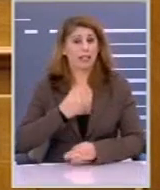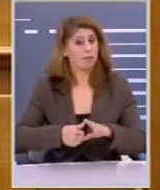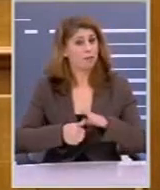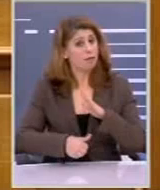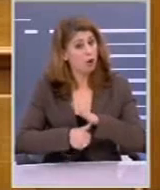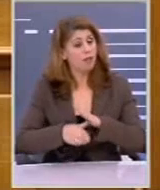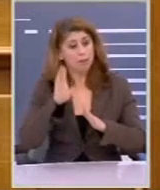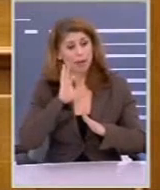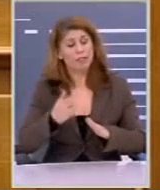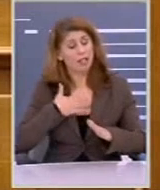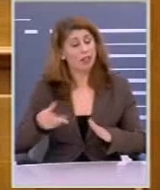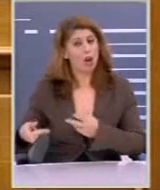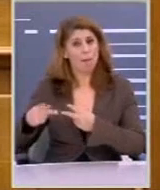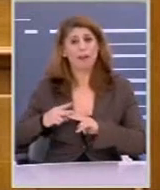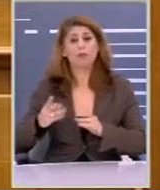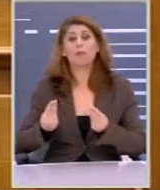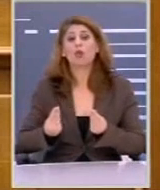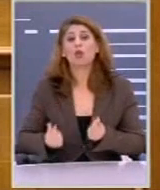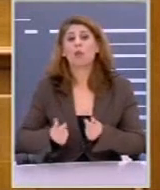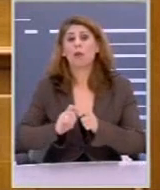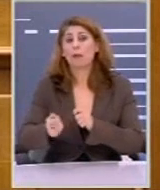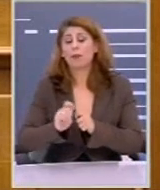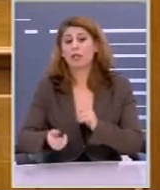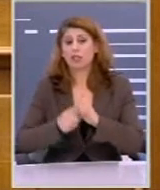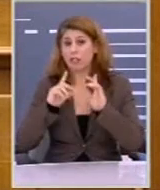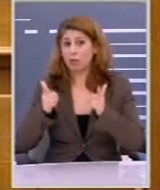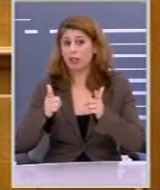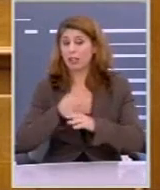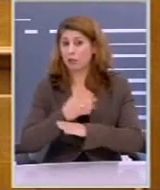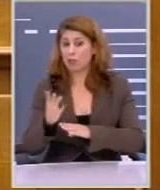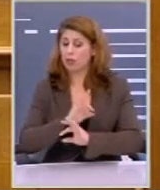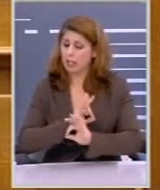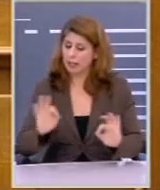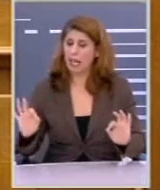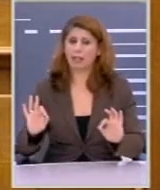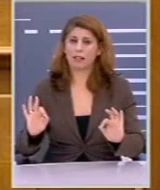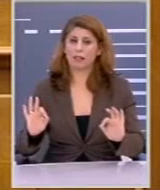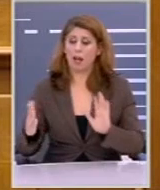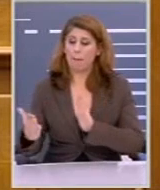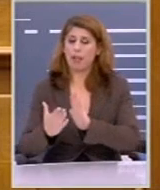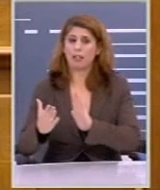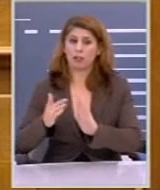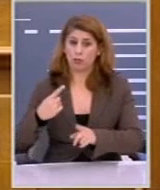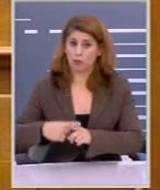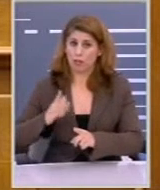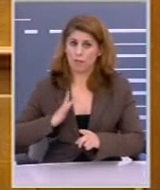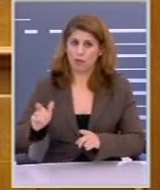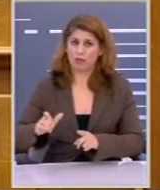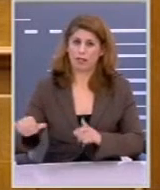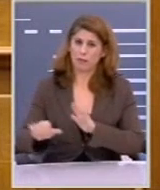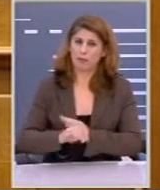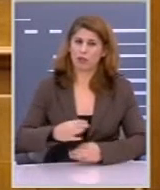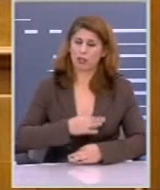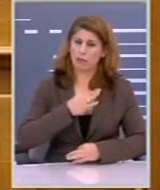πράγματι μια απάντηση. Πώς θα πληρώσει τα δάνειά της Νέα Δημοκρατία και το ΠΑΣΟΚ για να είναι εντάξει απέναντι στους Έλληνες πολίτες? Για να γυρίσουμε στην ετοιμότητα,